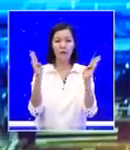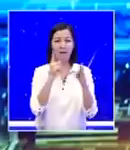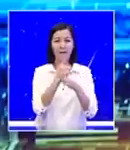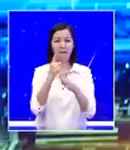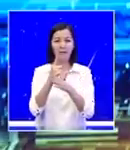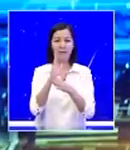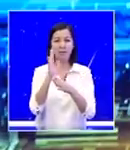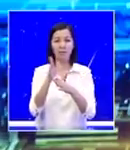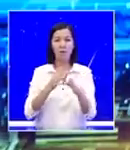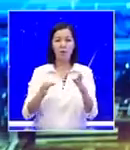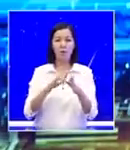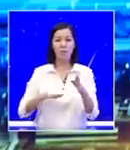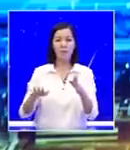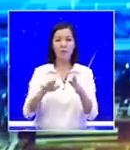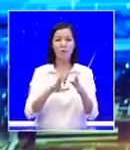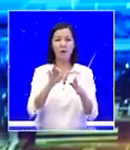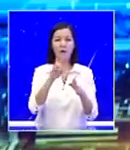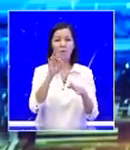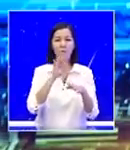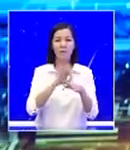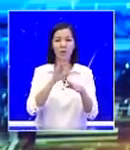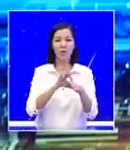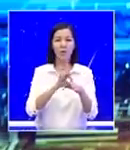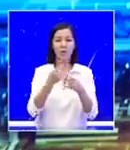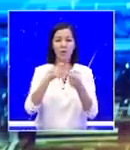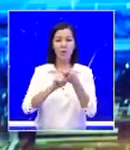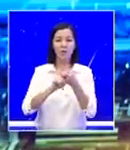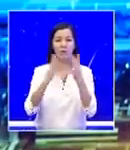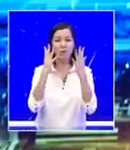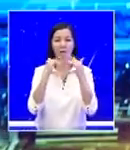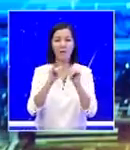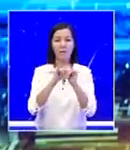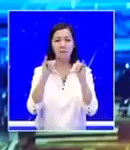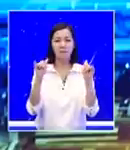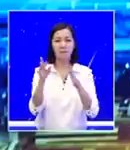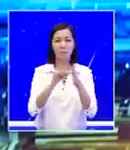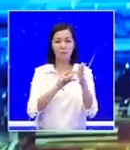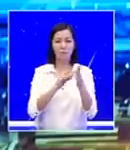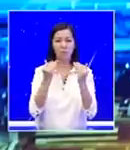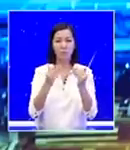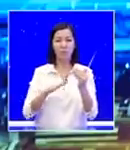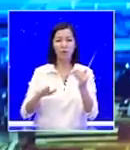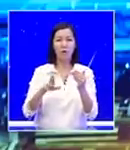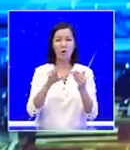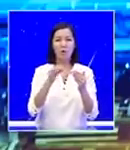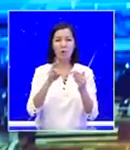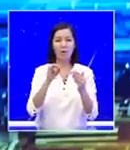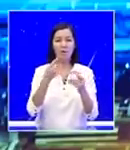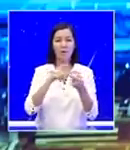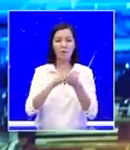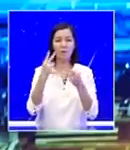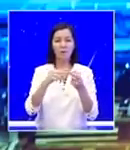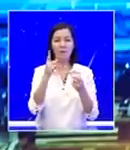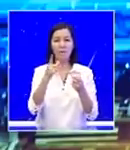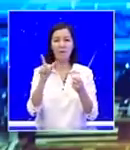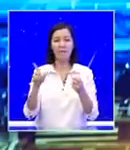Бұған себеп облыс аумағында COVID-19 дертінің дендеп жұқтырғандар санының күрт өсуі. Бүгінде өңірде коронавирус індетімен 21 науқас